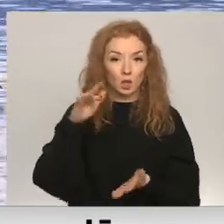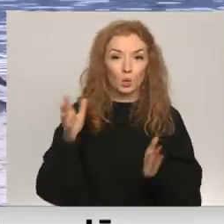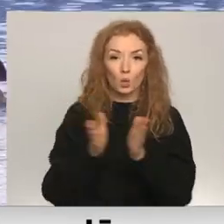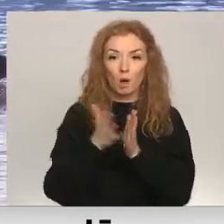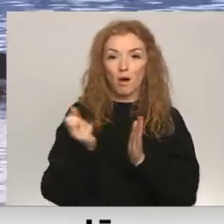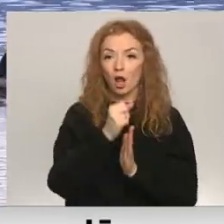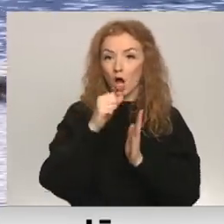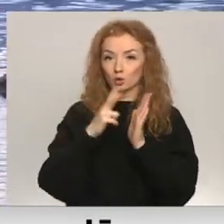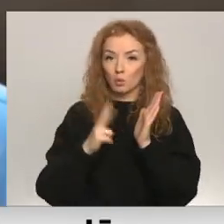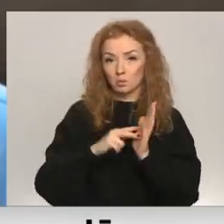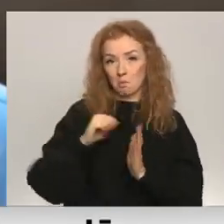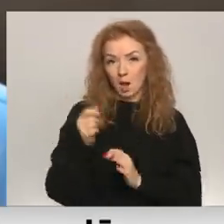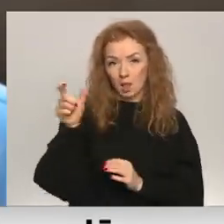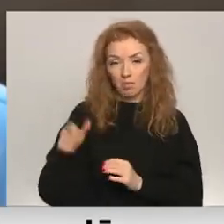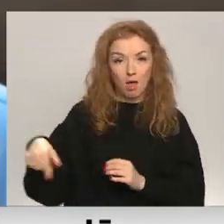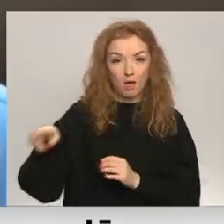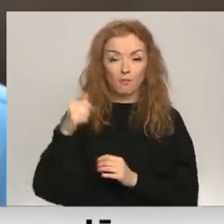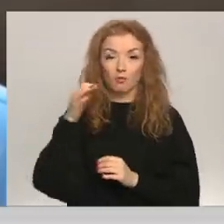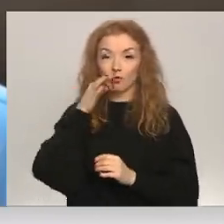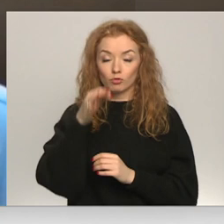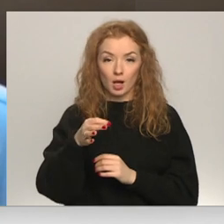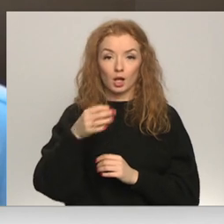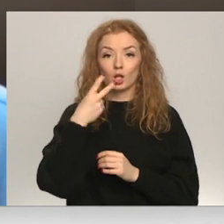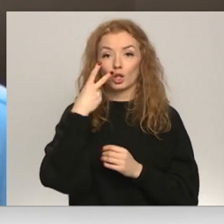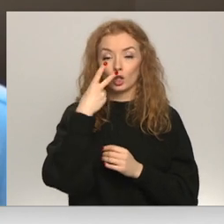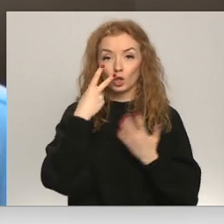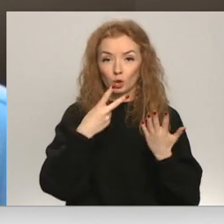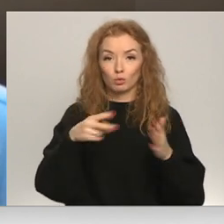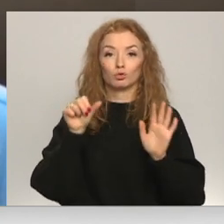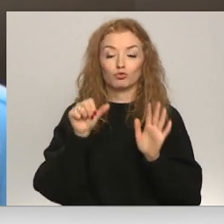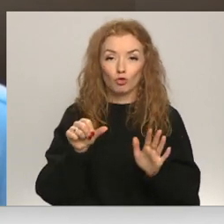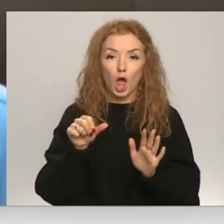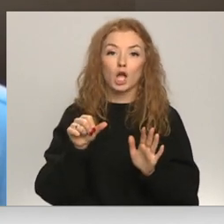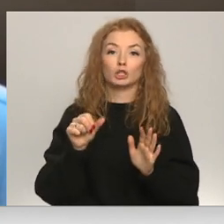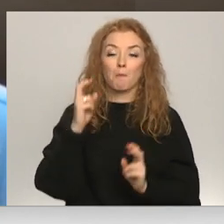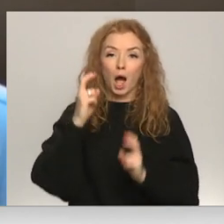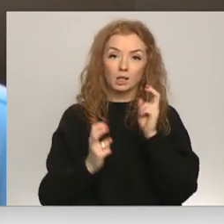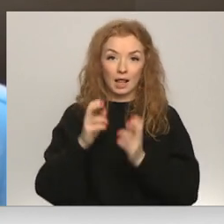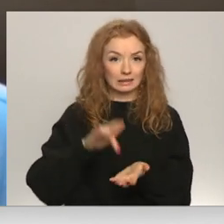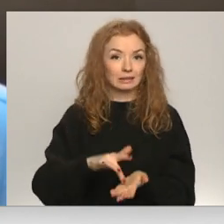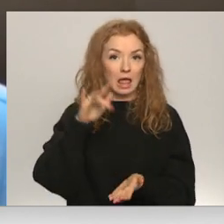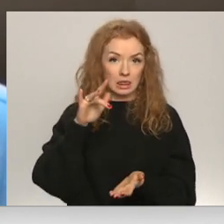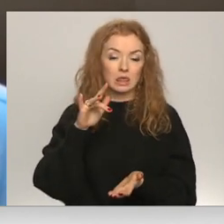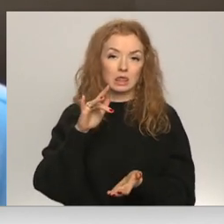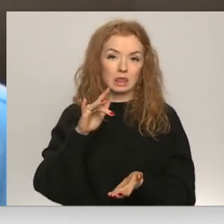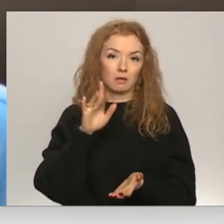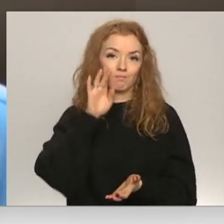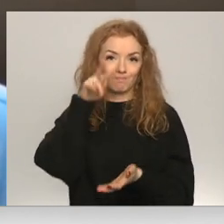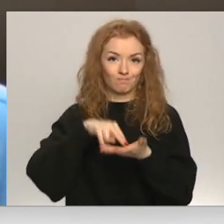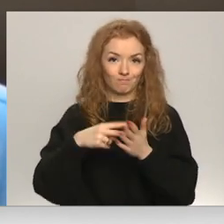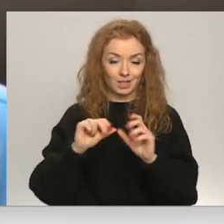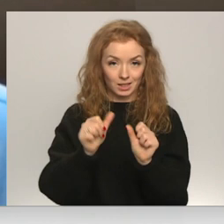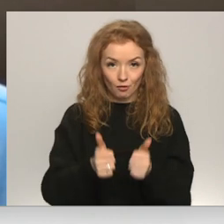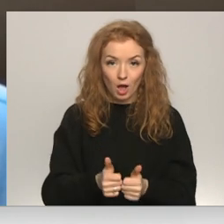ar 18 partneriem. Tā pieeja varētu būt šie 26 notekūdeņu dūņu pārstrādes centri, būtībā